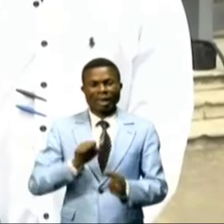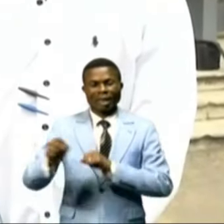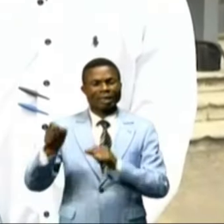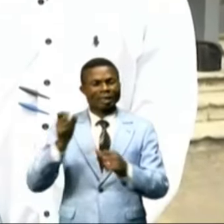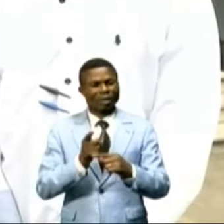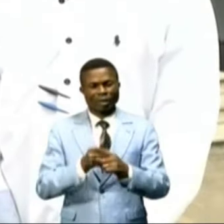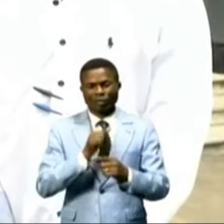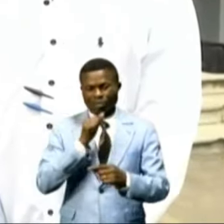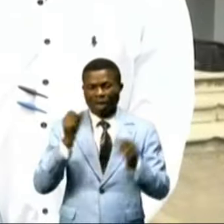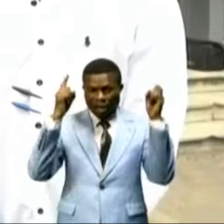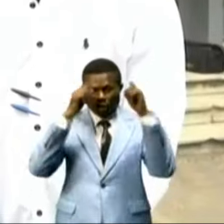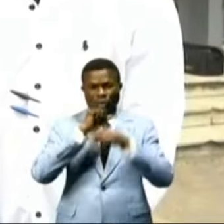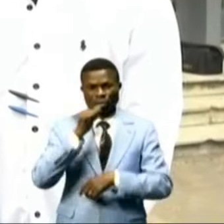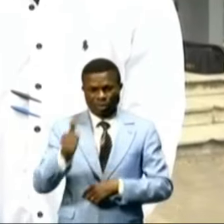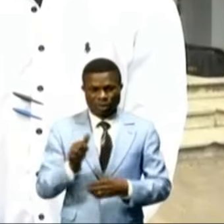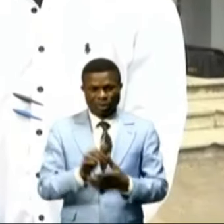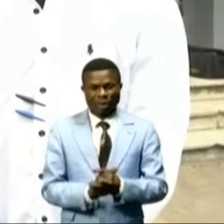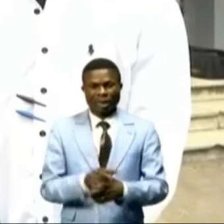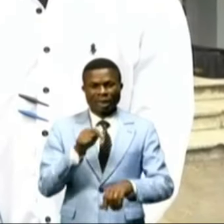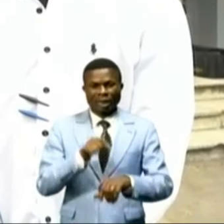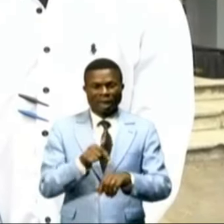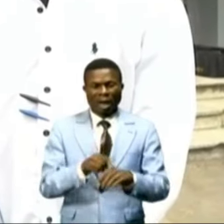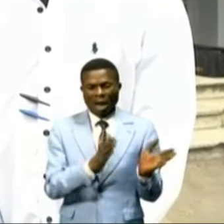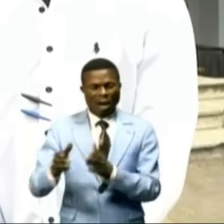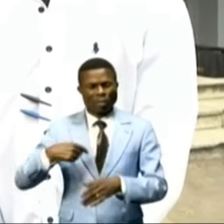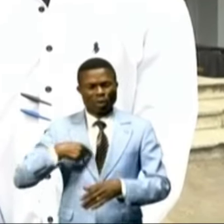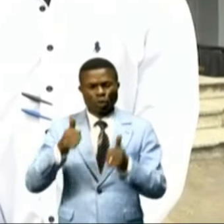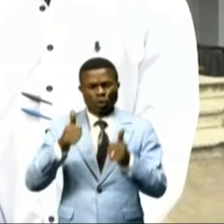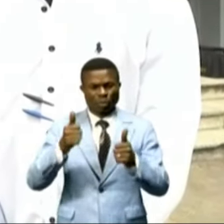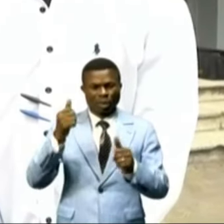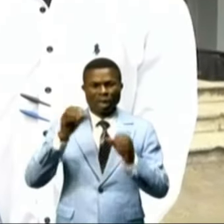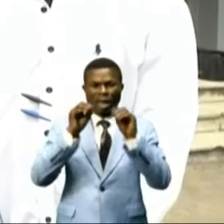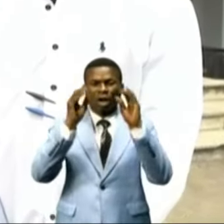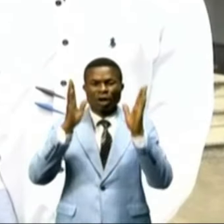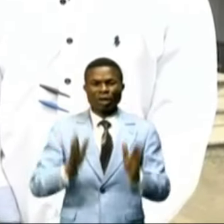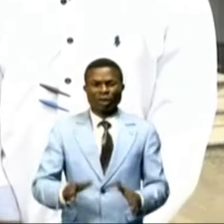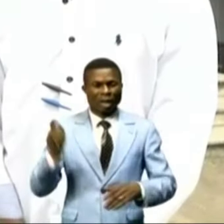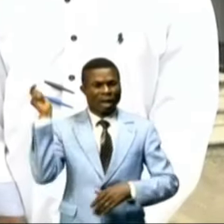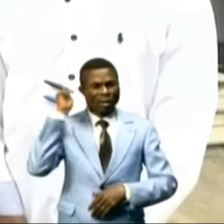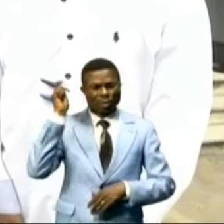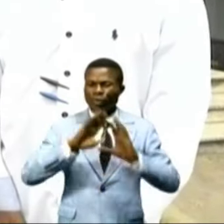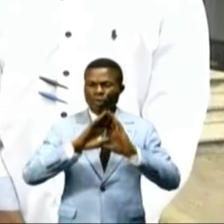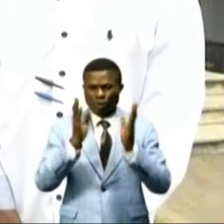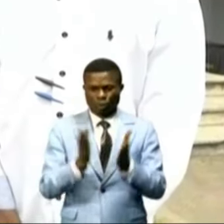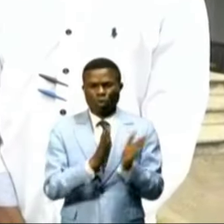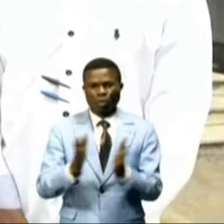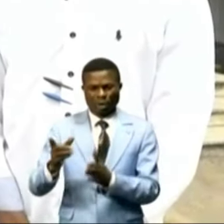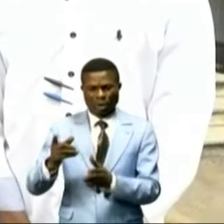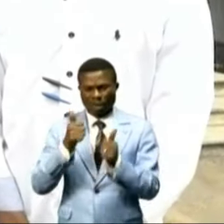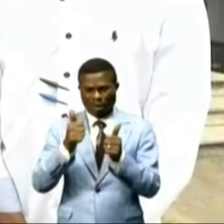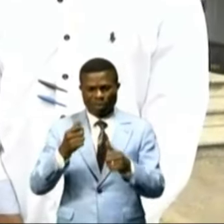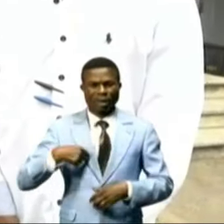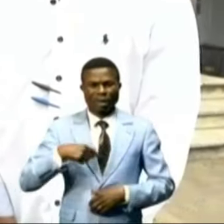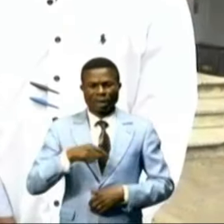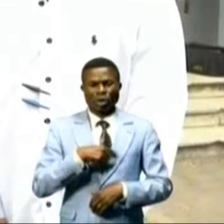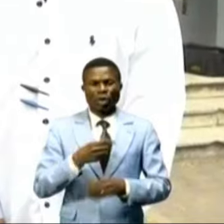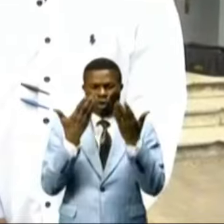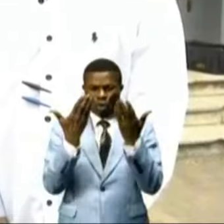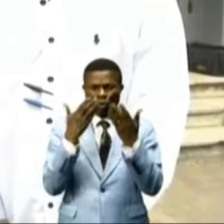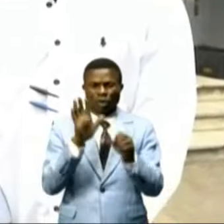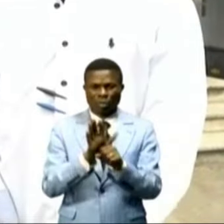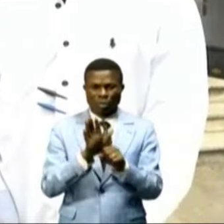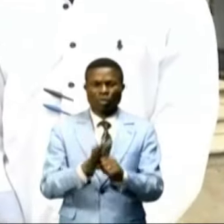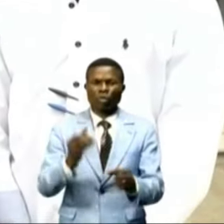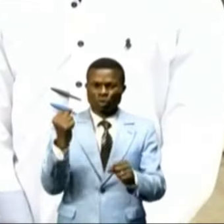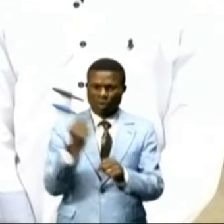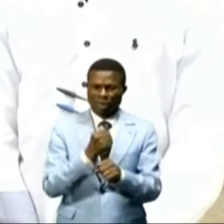eu un bon moment de préparation avec nos enseignants, nos professeurs. On a eu beaucoup de temps pour travailler et